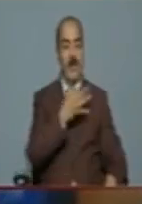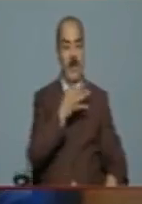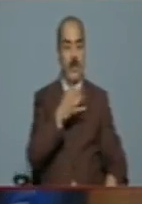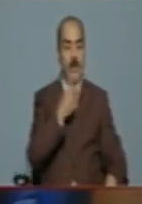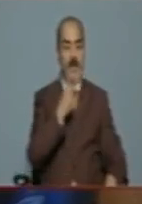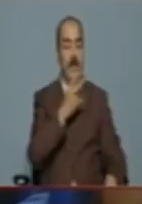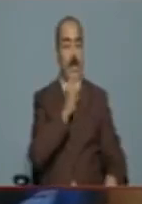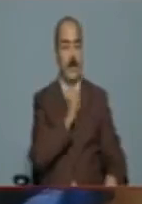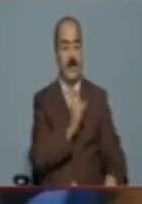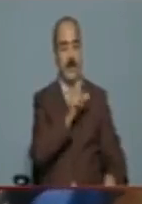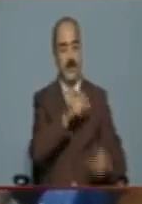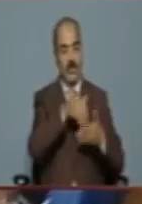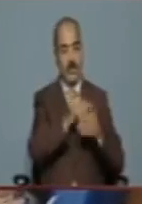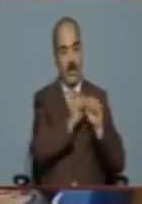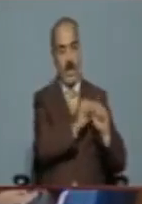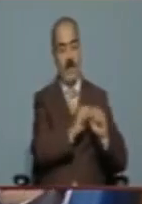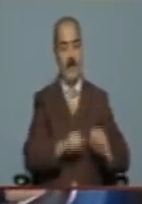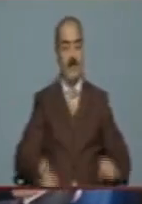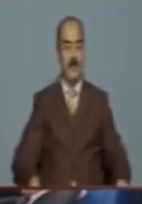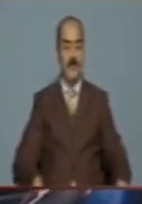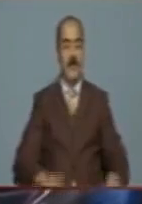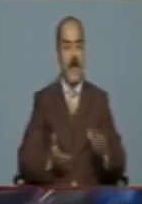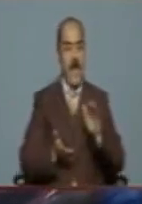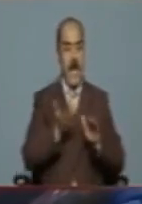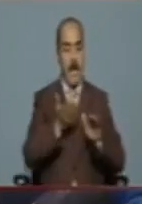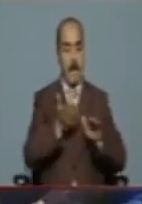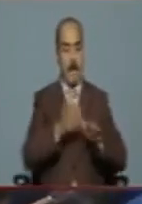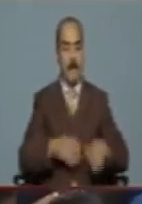1,986,352 صوتا بنسبة